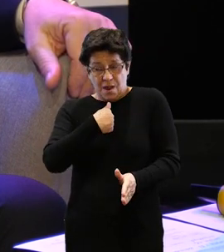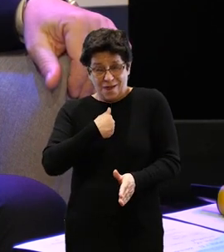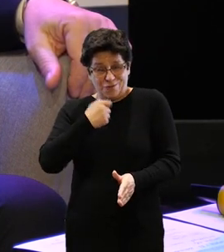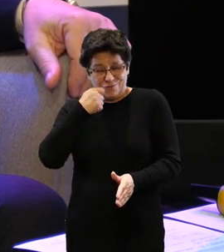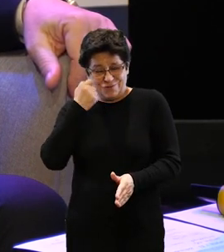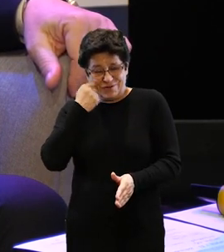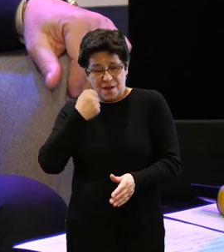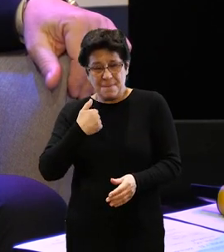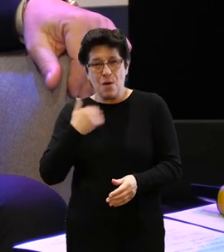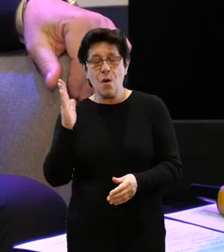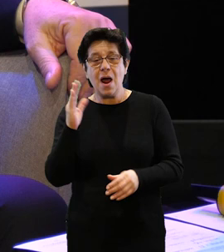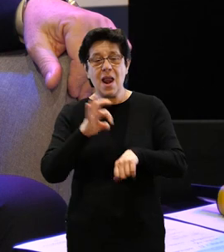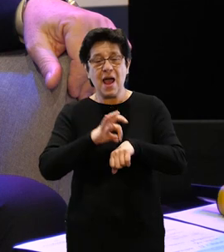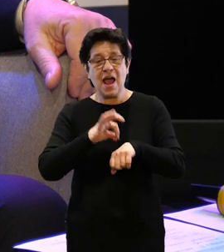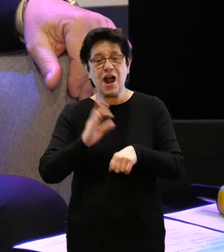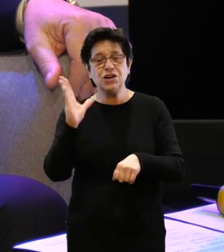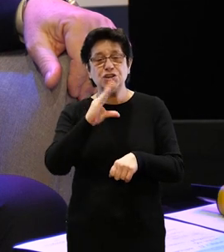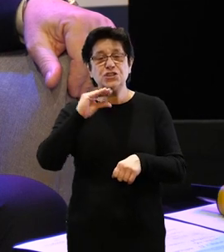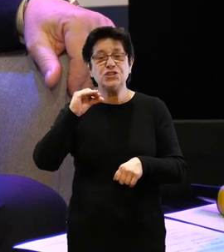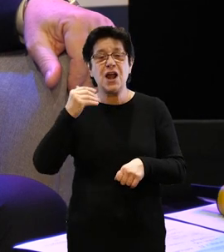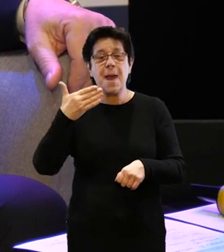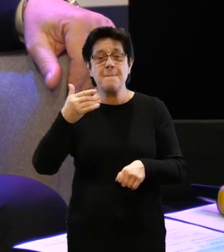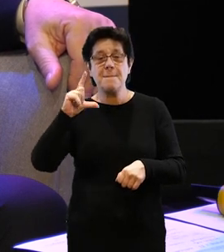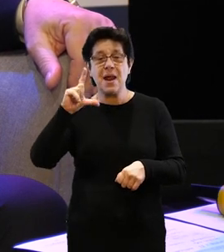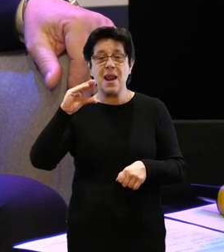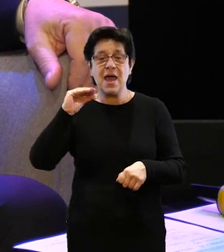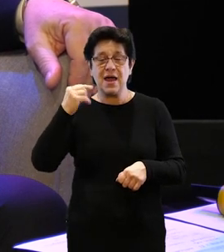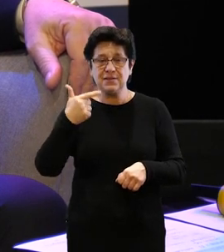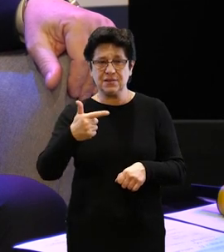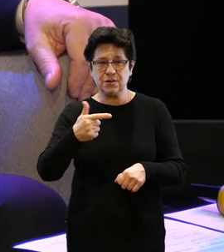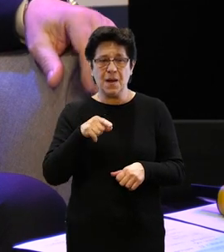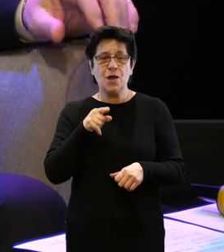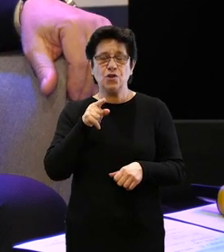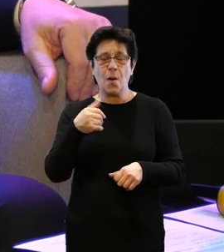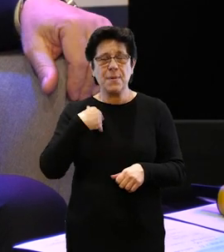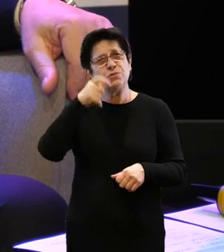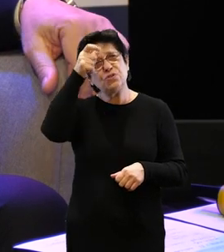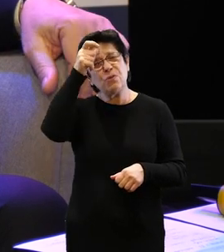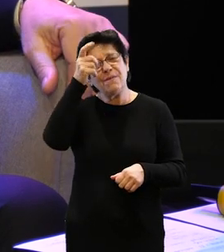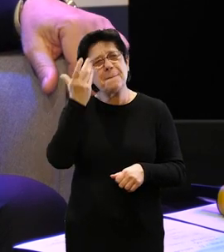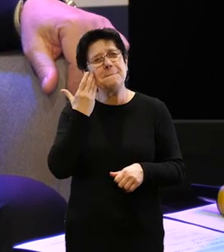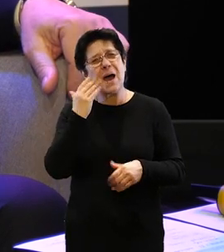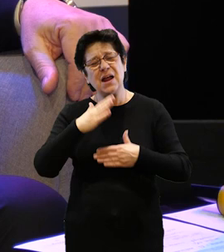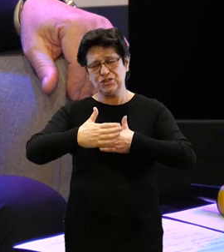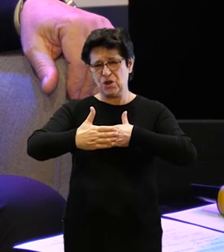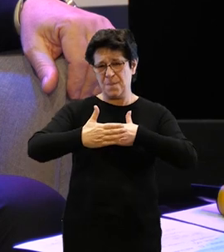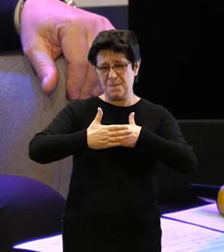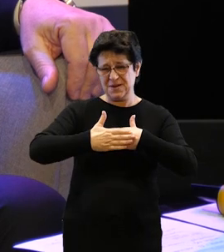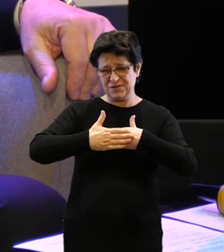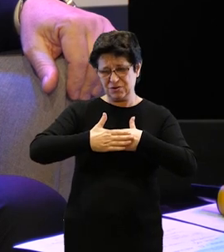doktor Simon sherm to był po pierwsze człowiek który był bardzo blisko bo doktor mieszkał